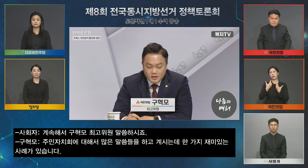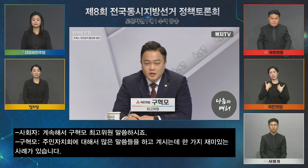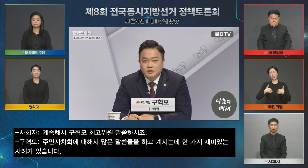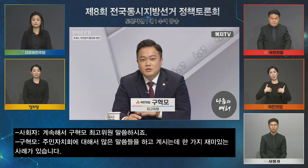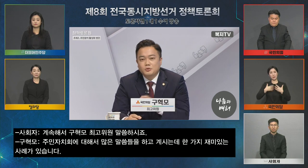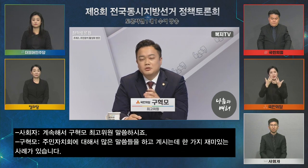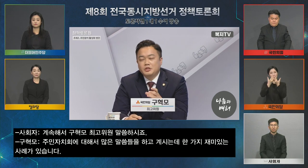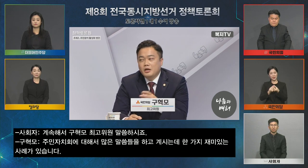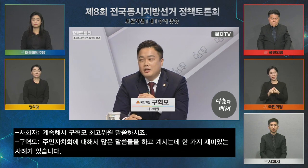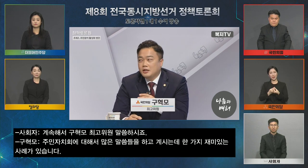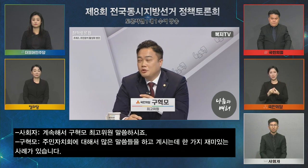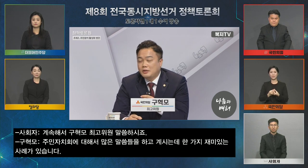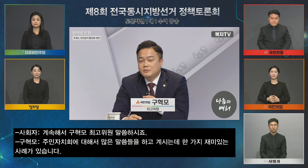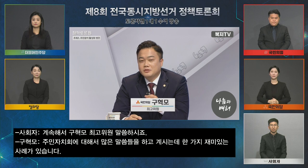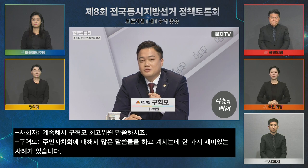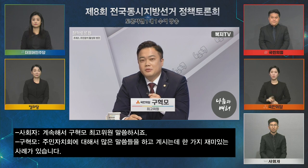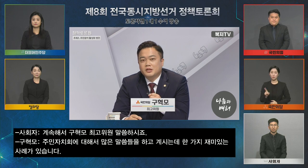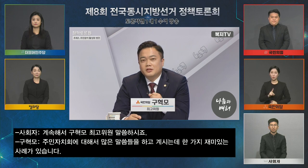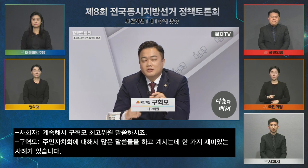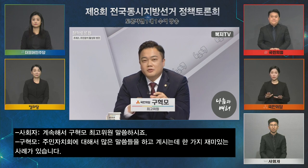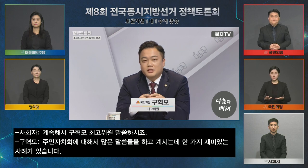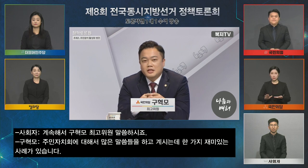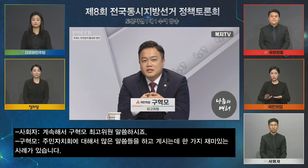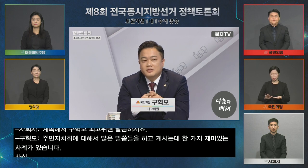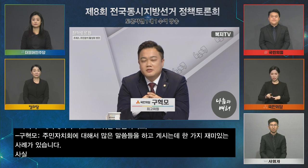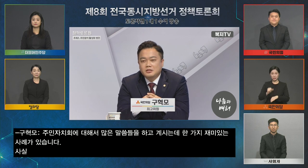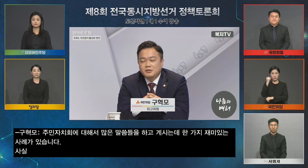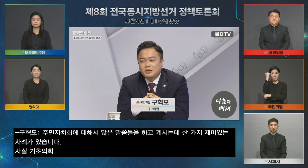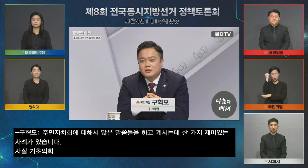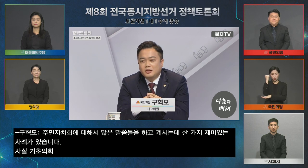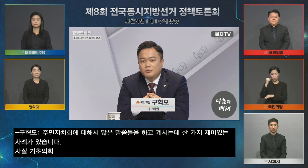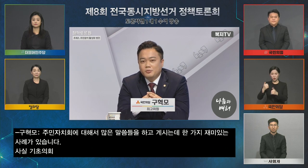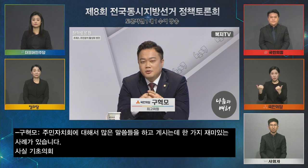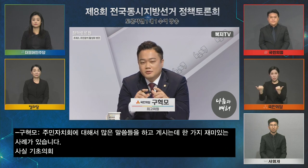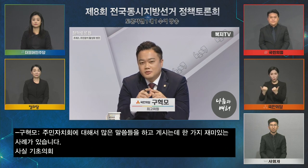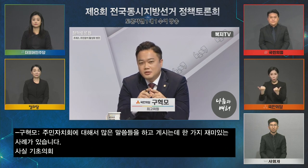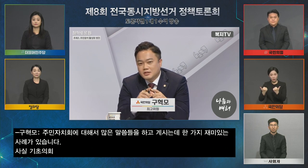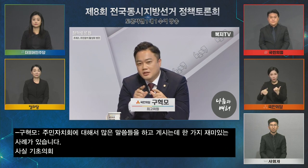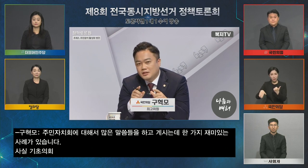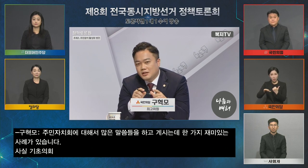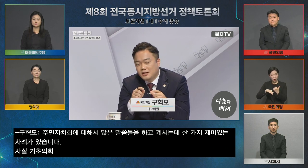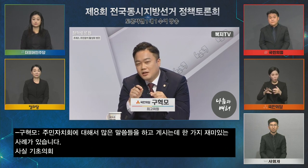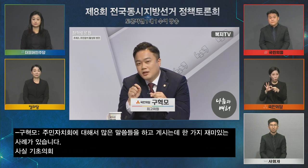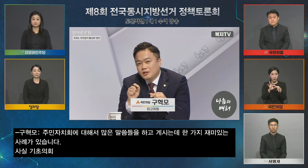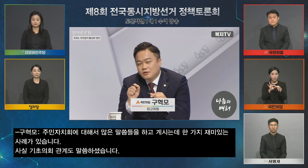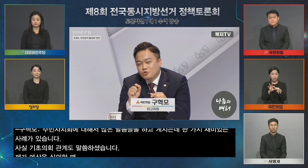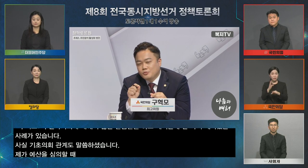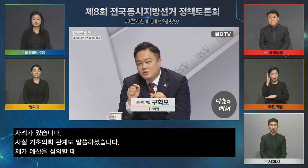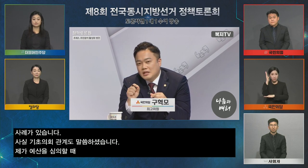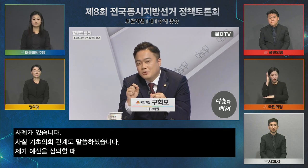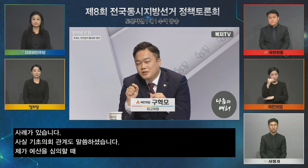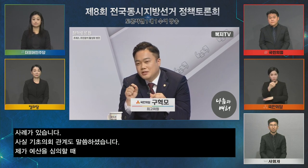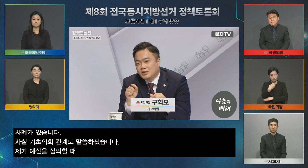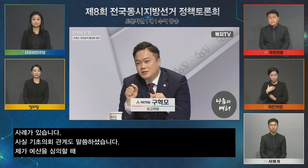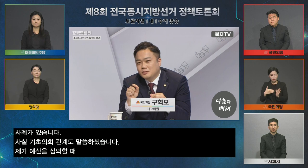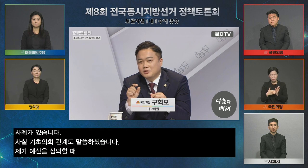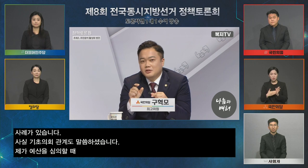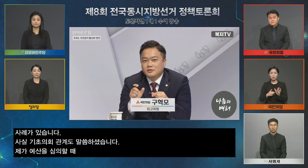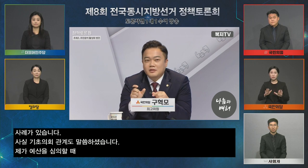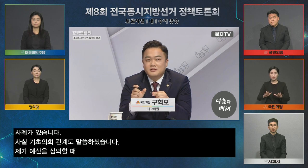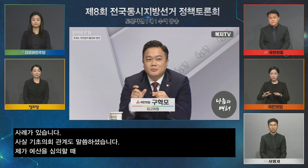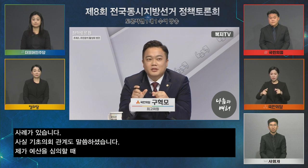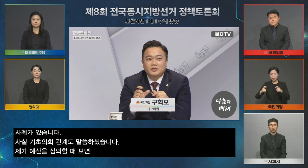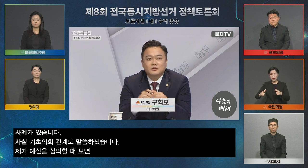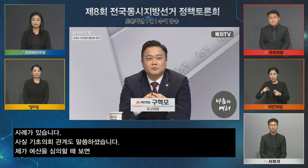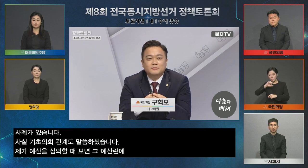기초의회의 관계도 말씀하셨습니다. 저희가 예산을 심의할 때 보면 그 예산란에 주민참여 예산이라고